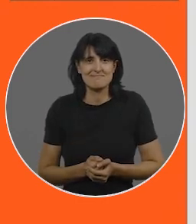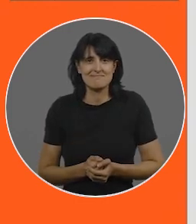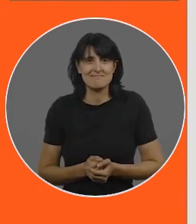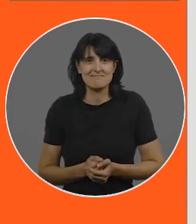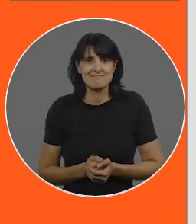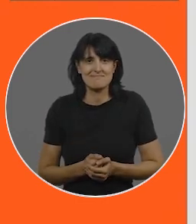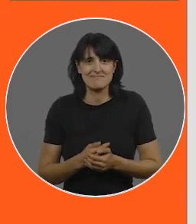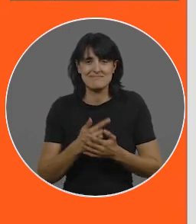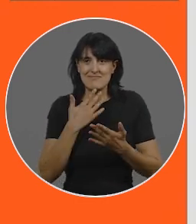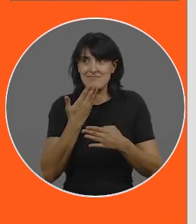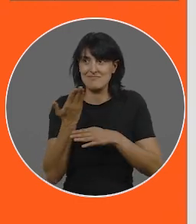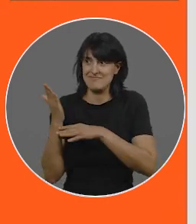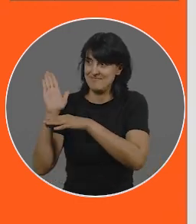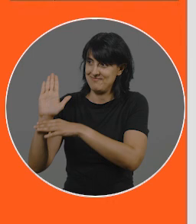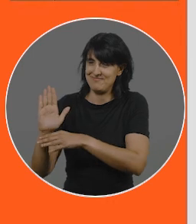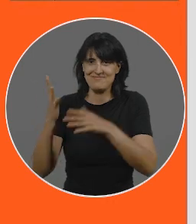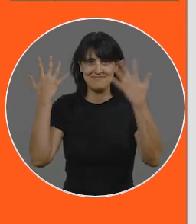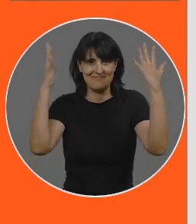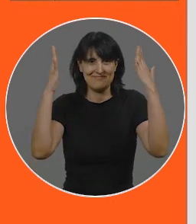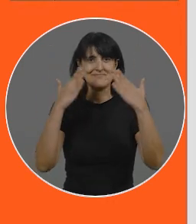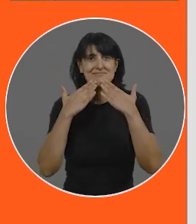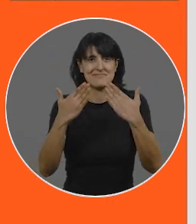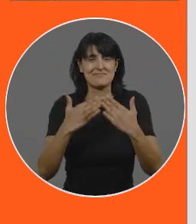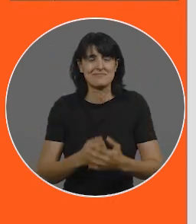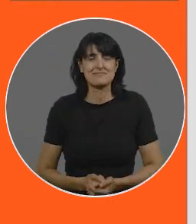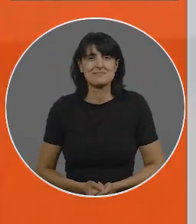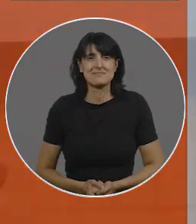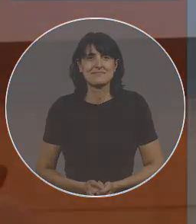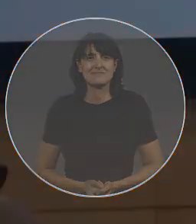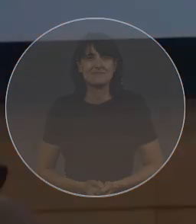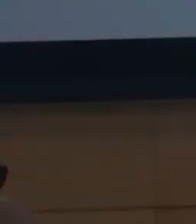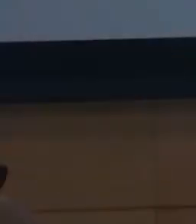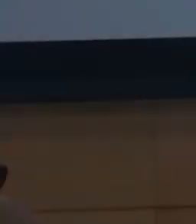I ara... us anava a presentar-la. Gràcies.